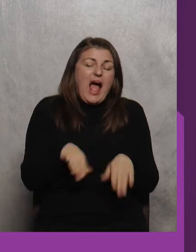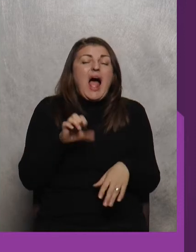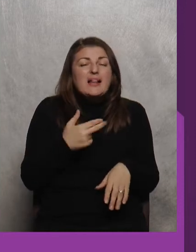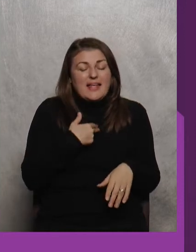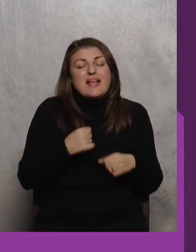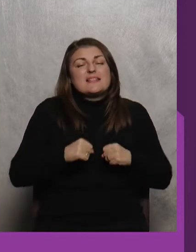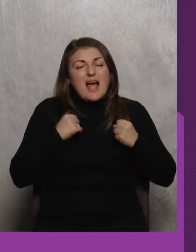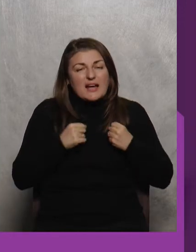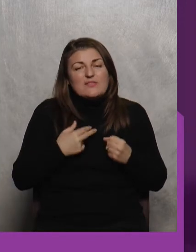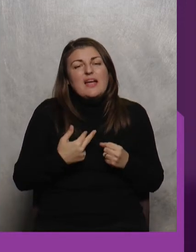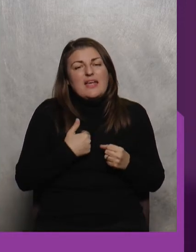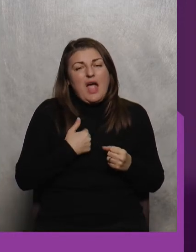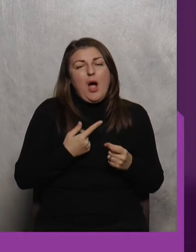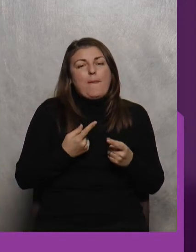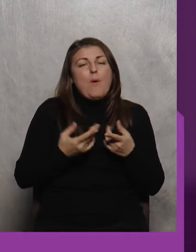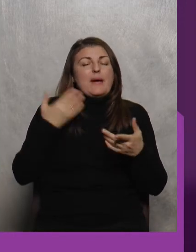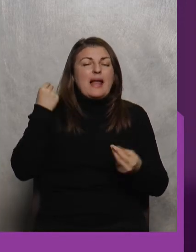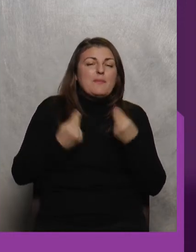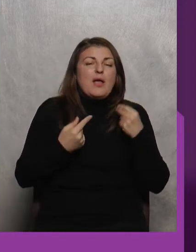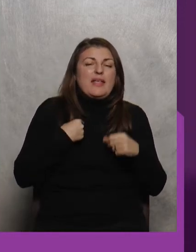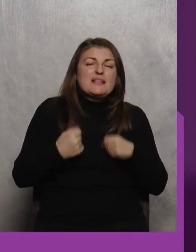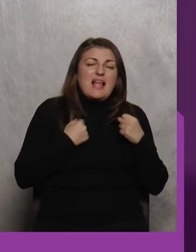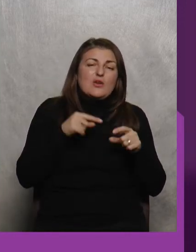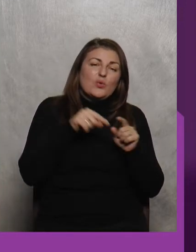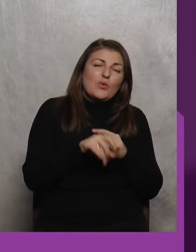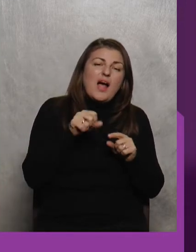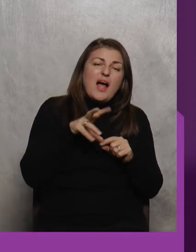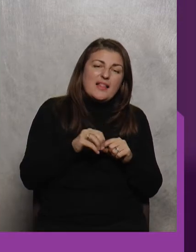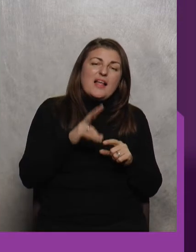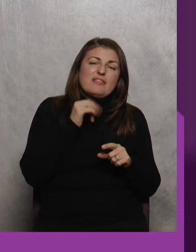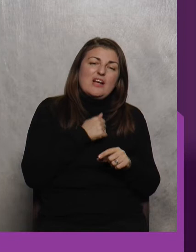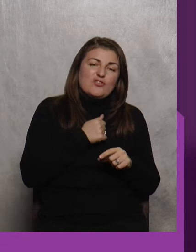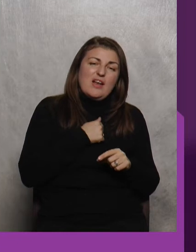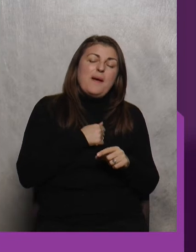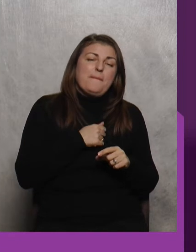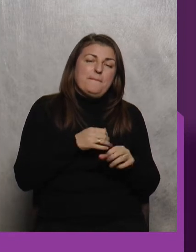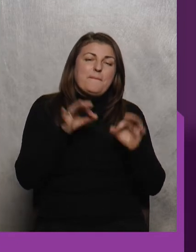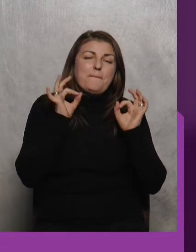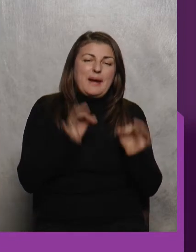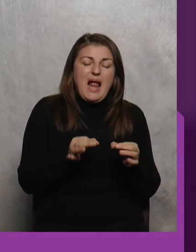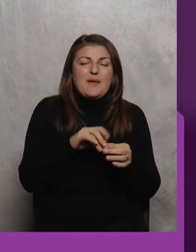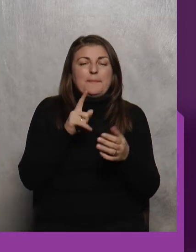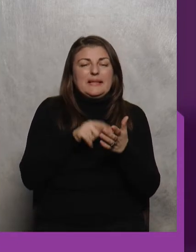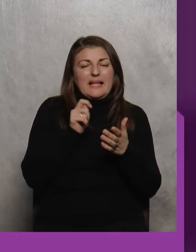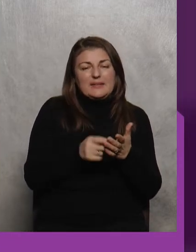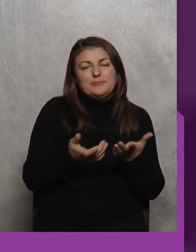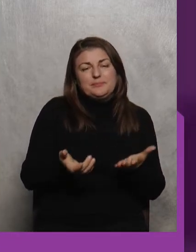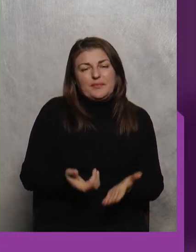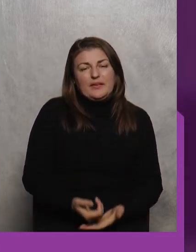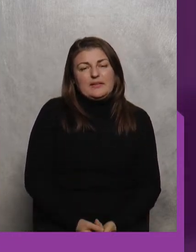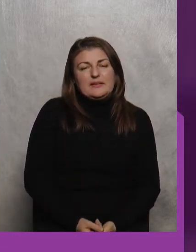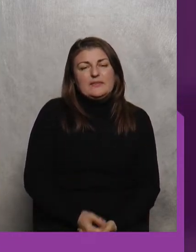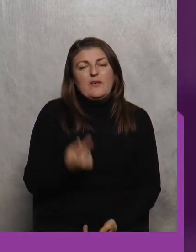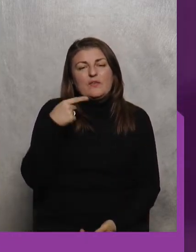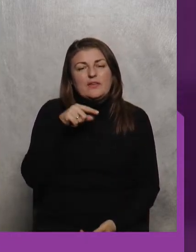я старався, і попередні поєдинки, бачите, стараюсь і тут, але, на жаль, правильна постановка питання в тому,